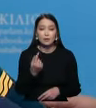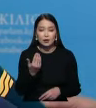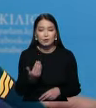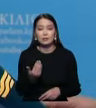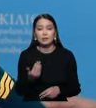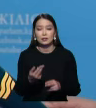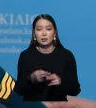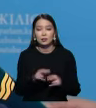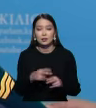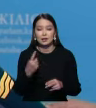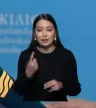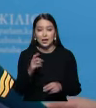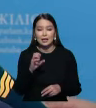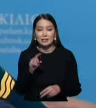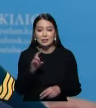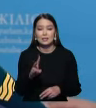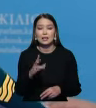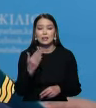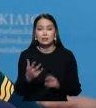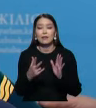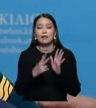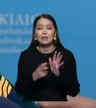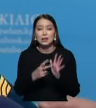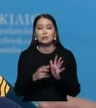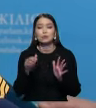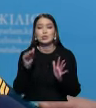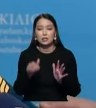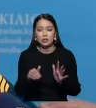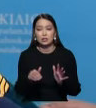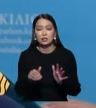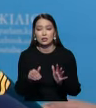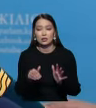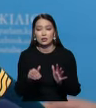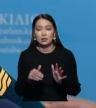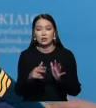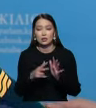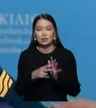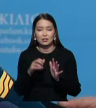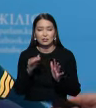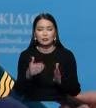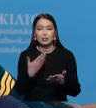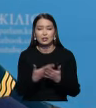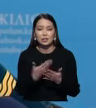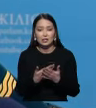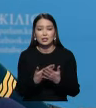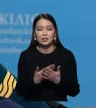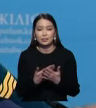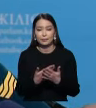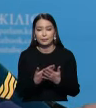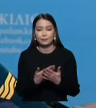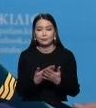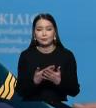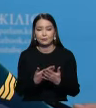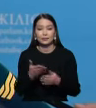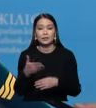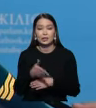один карп, один сазан дает 800 тысяч икринок. То есть теоретически можно 800 тысяч